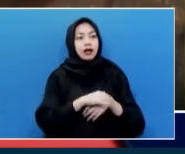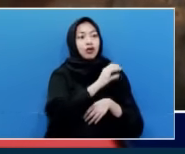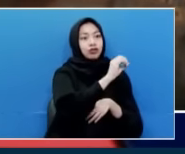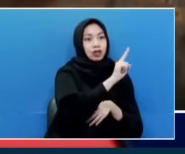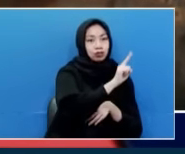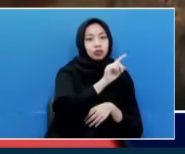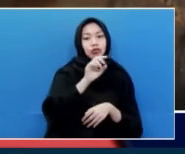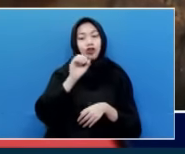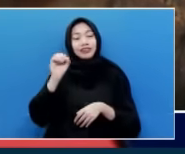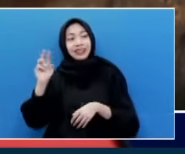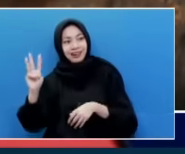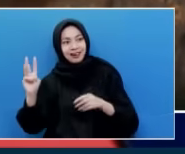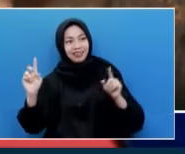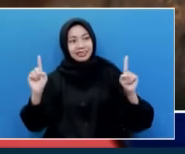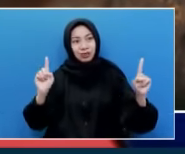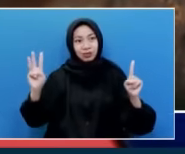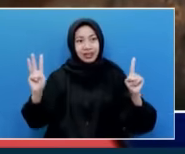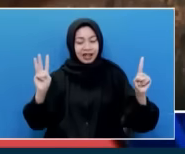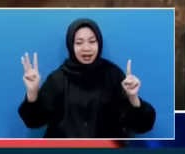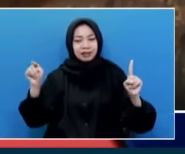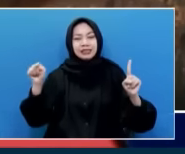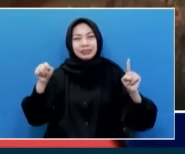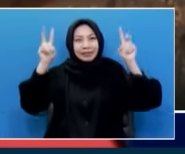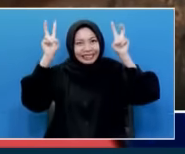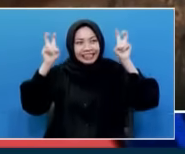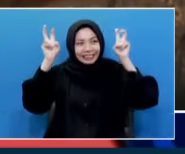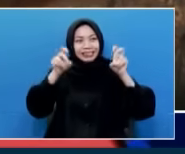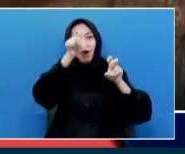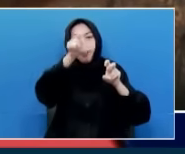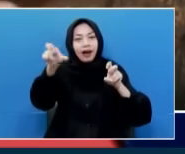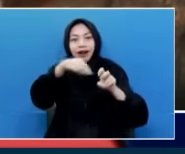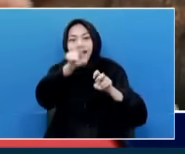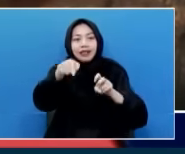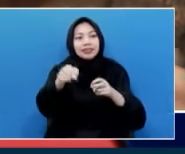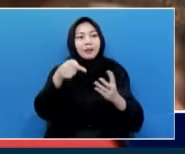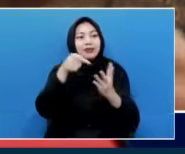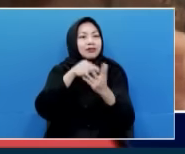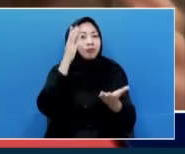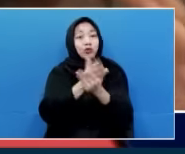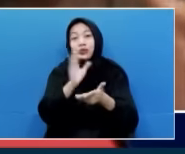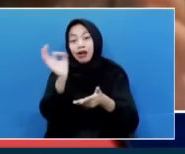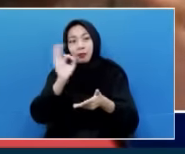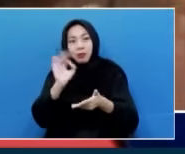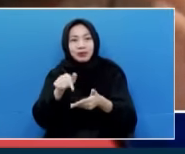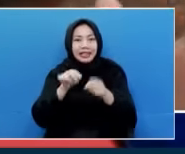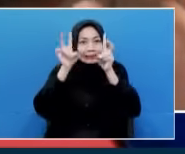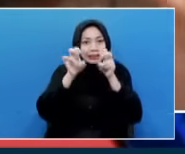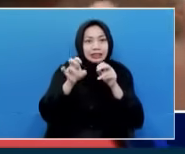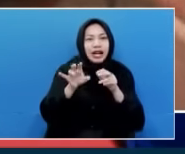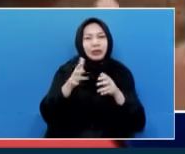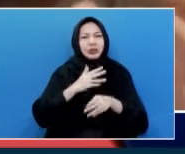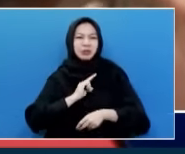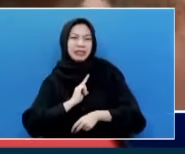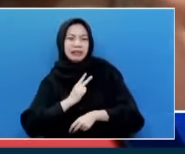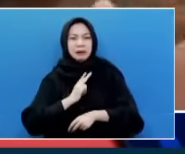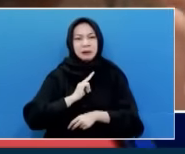maupun 03 untuk kemudian mencuri paling tidak mereka yang belum menentukan pilihan atau mereka yang masih gamang ya mbak ya